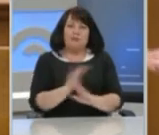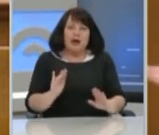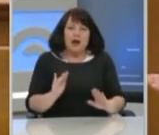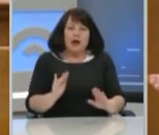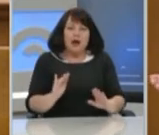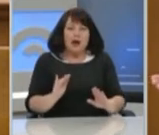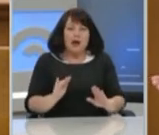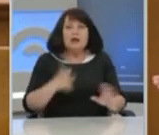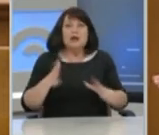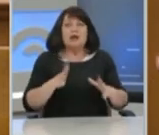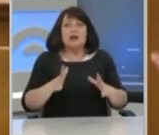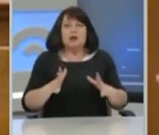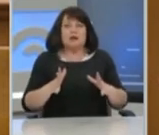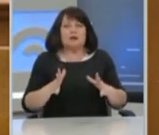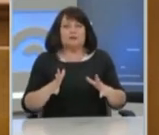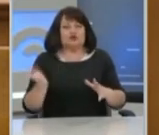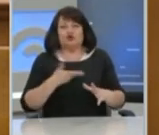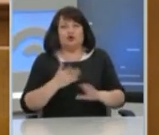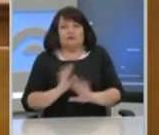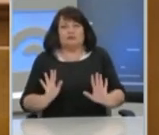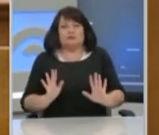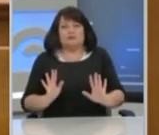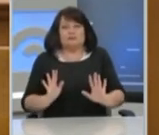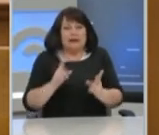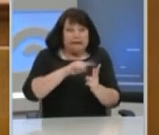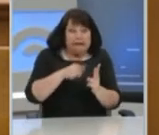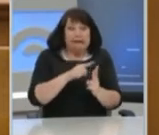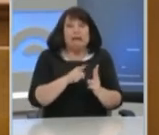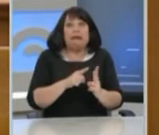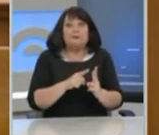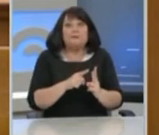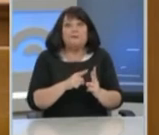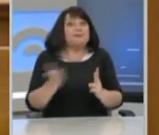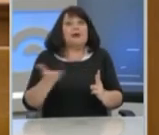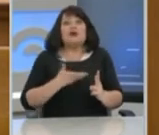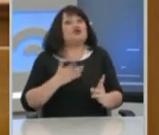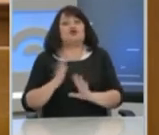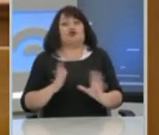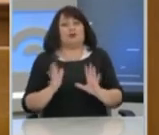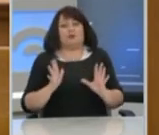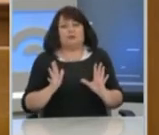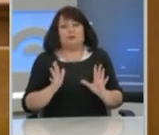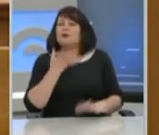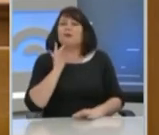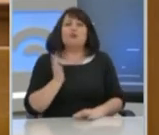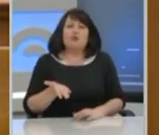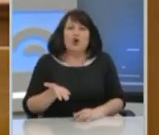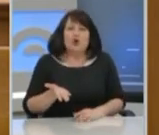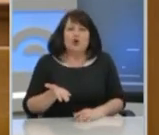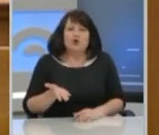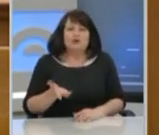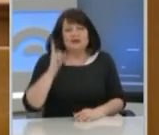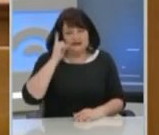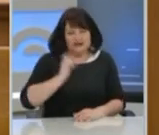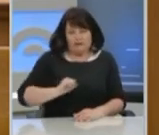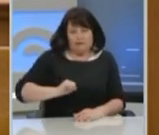βρίσκεστε σε πανικό. Ένα από τα δύο συμβαίνει. Σε πανικό, γιατί ξέρετε κάτι, ο φόβος